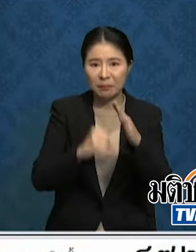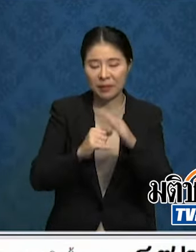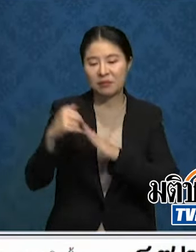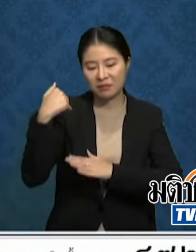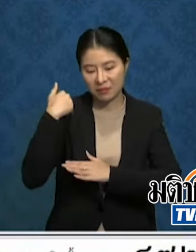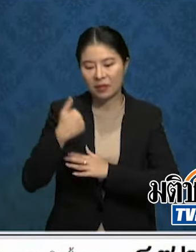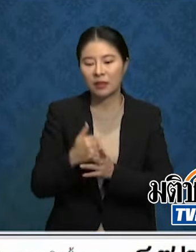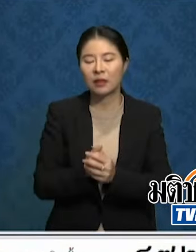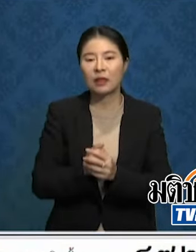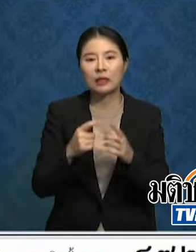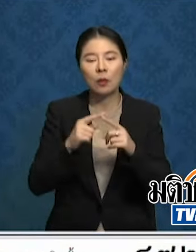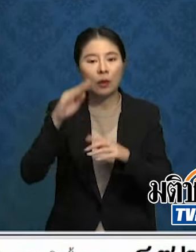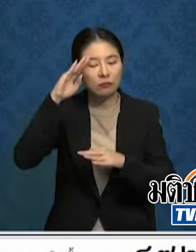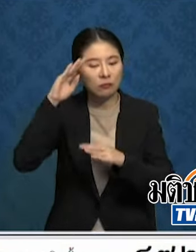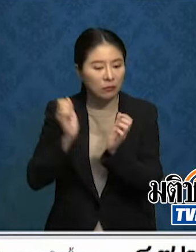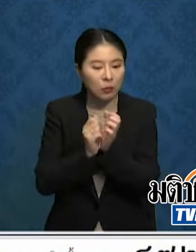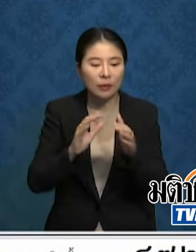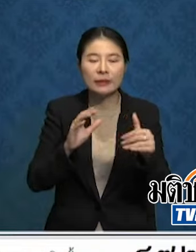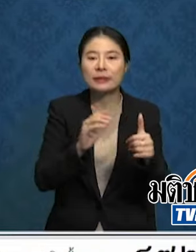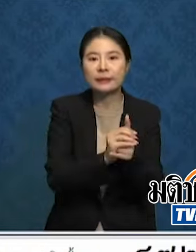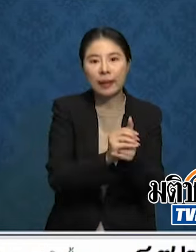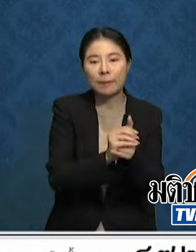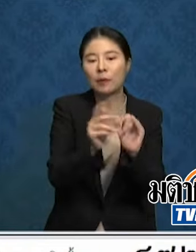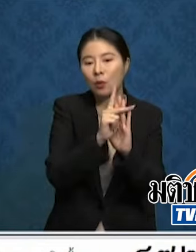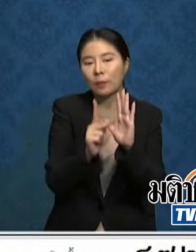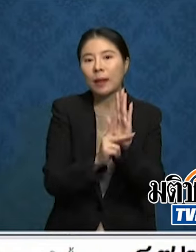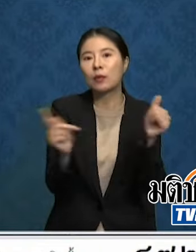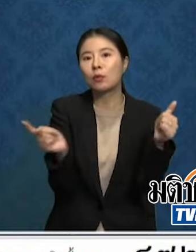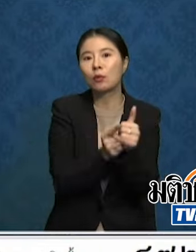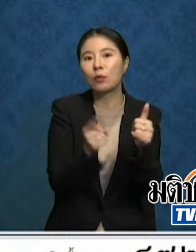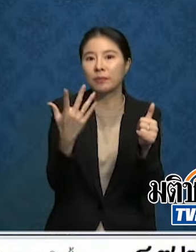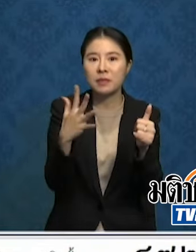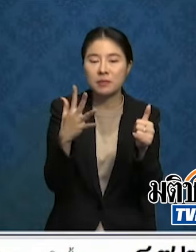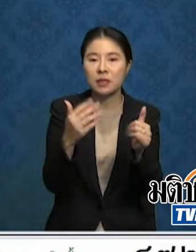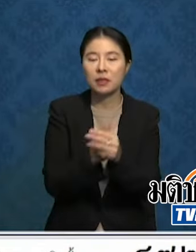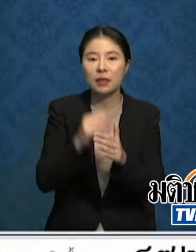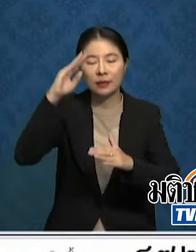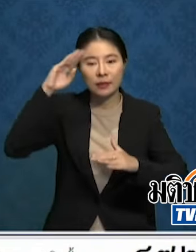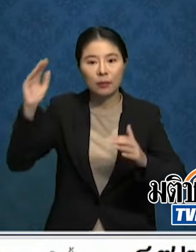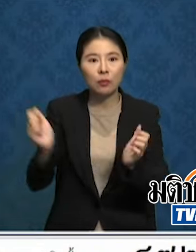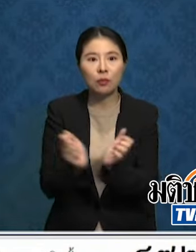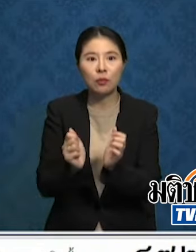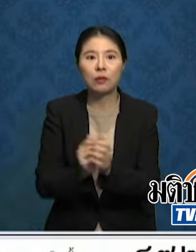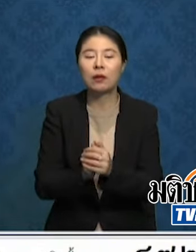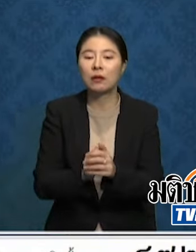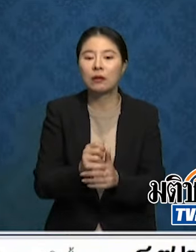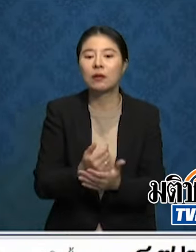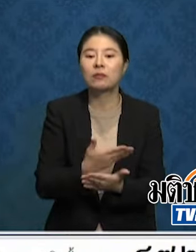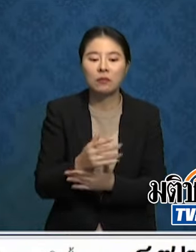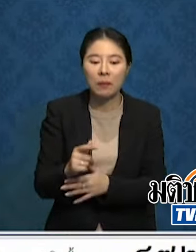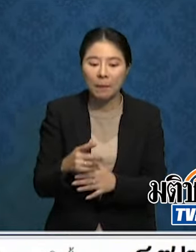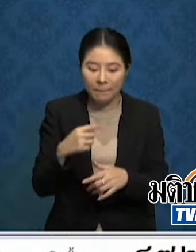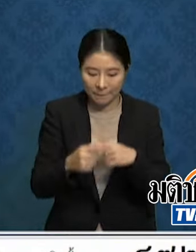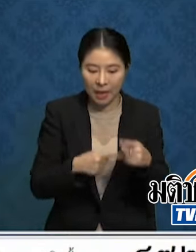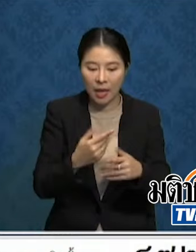ลายเป็นว่าแทนที่จะบังคับใช้กฎหมายค่ะประชาชนเล่าให้ดิฉันฟังว่าเจ้าหน้าที่รัฐเหล่านี้นะคะเข้ามาส่วนใหญ่ก็จะเข้ามารีด